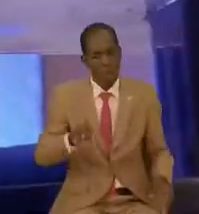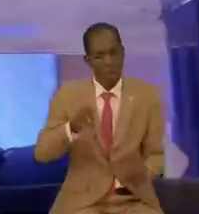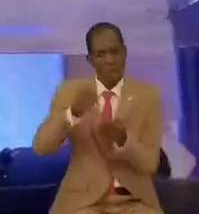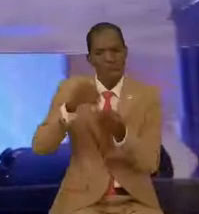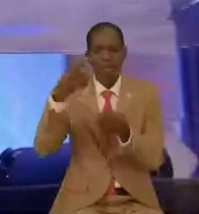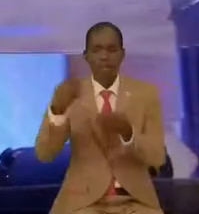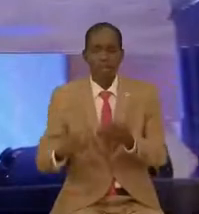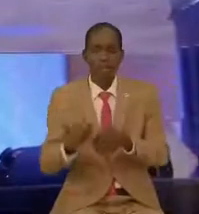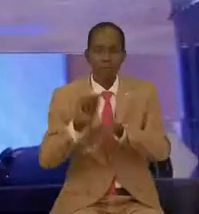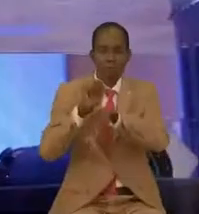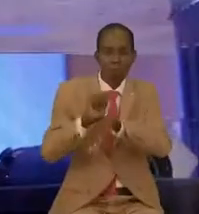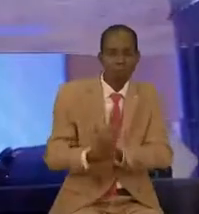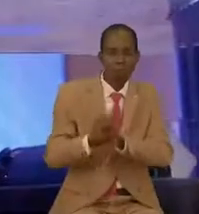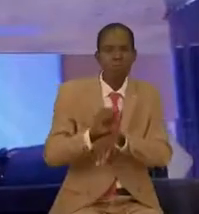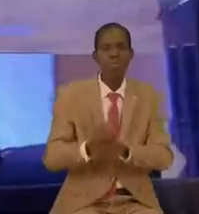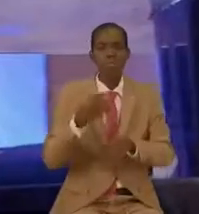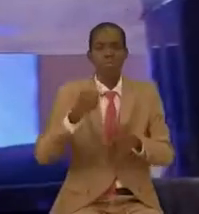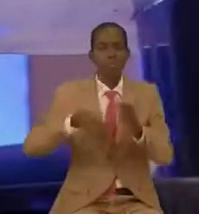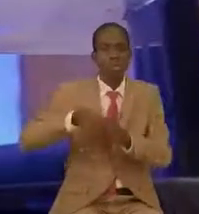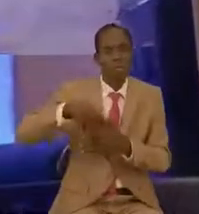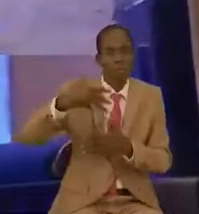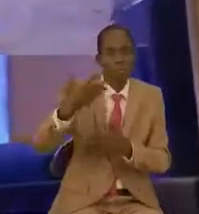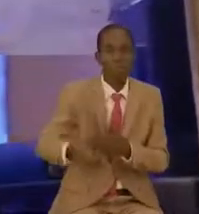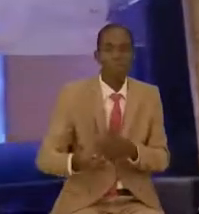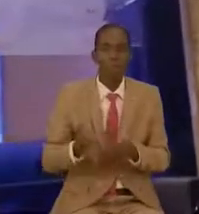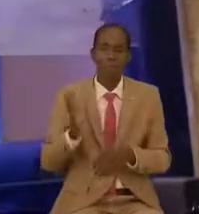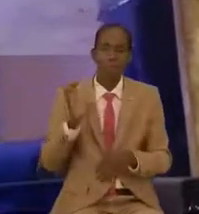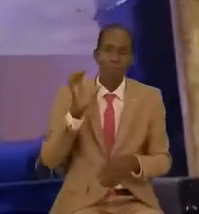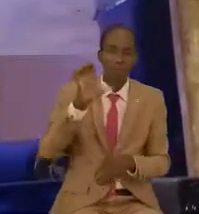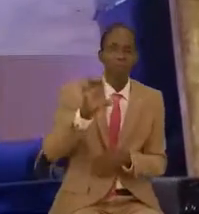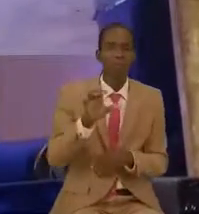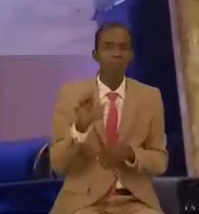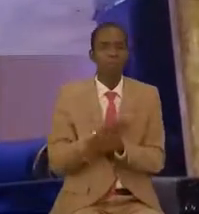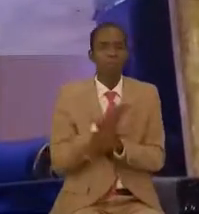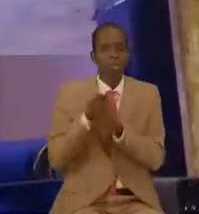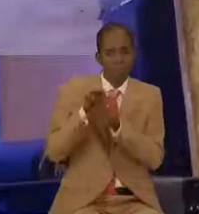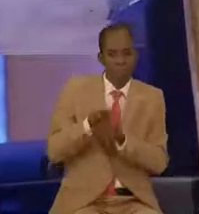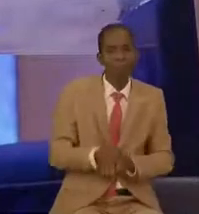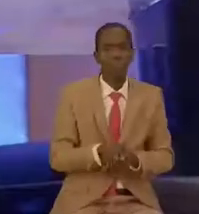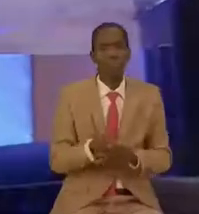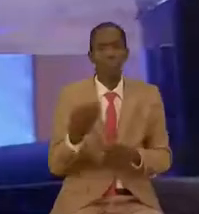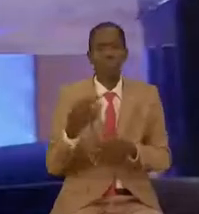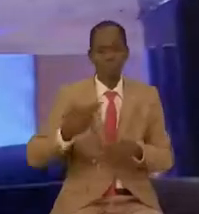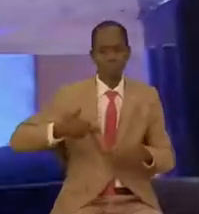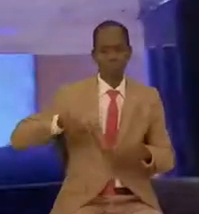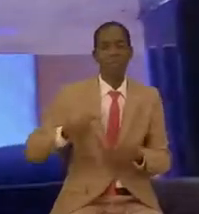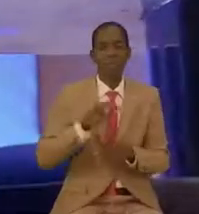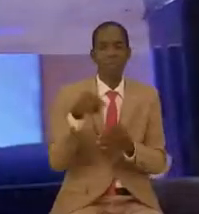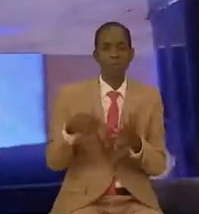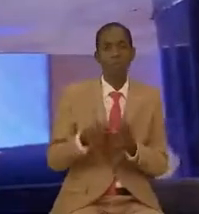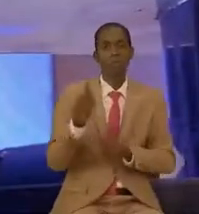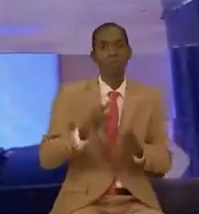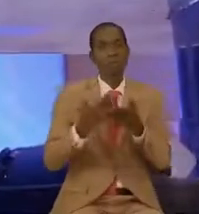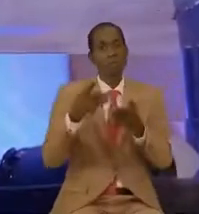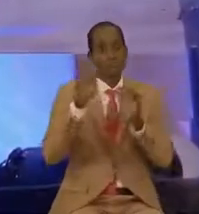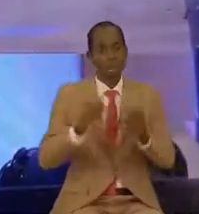péchés du monde, que cela ne suffit pas. Il faut ajouter les cérémonies, les rites de ces gens avant que